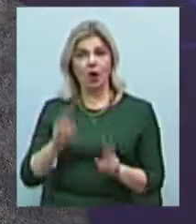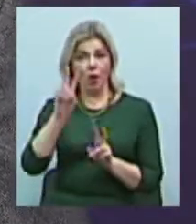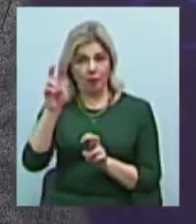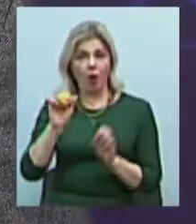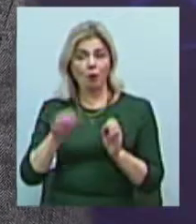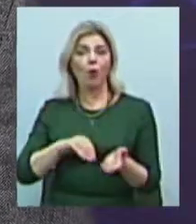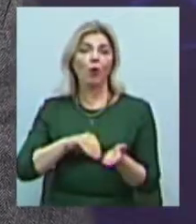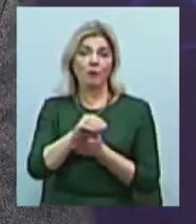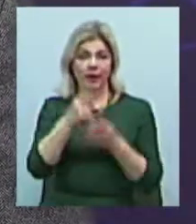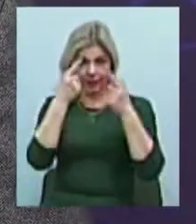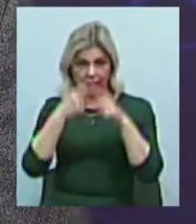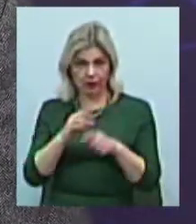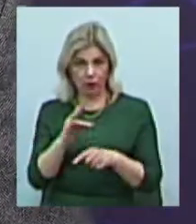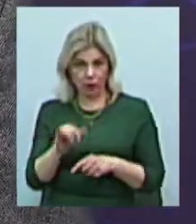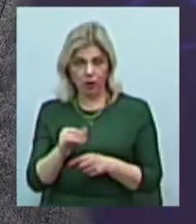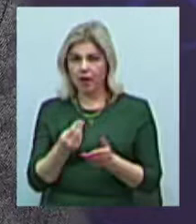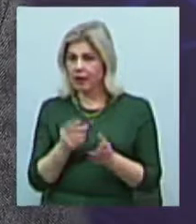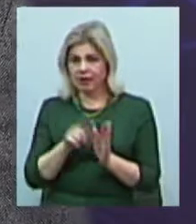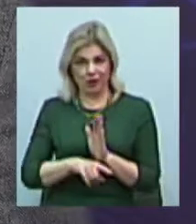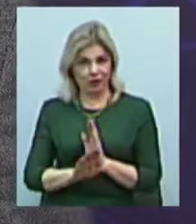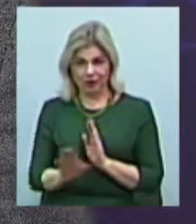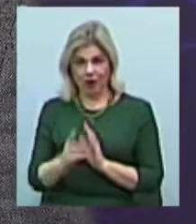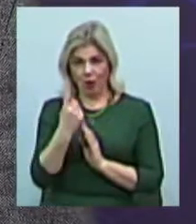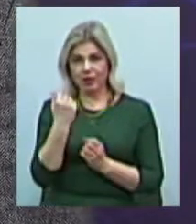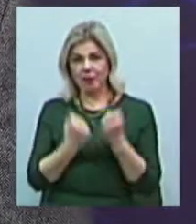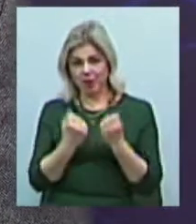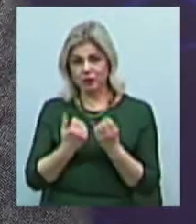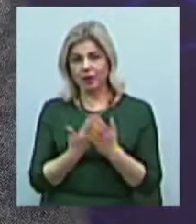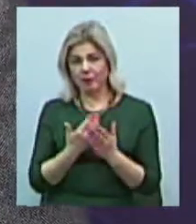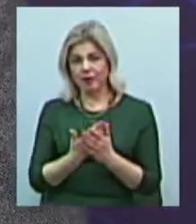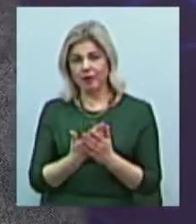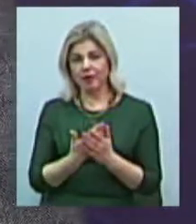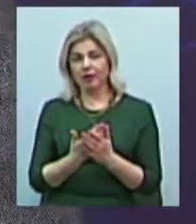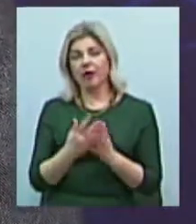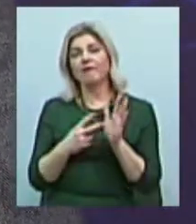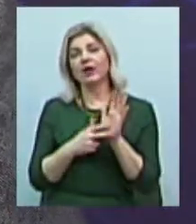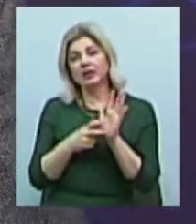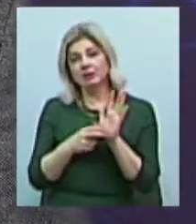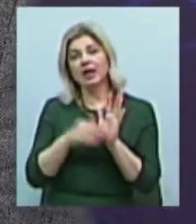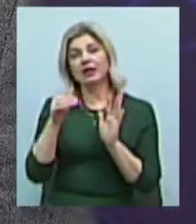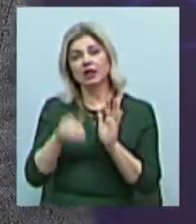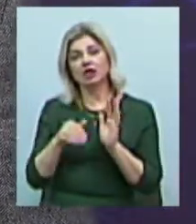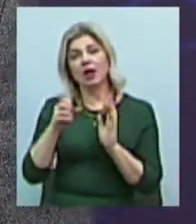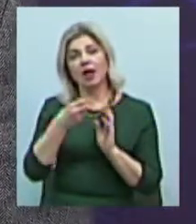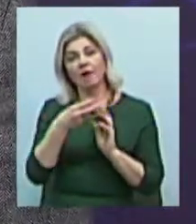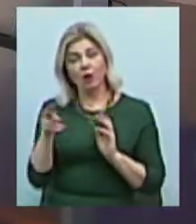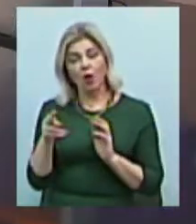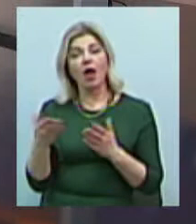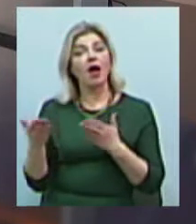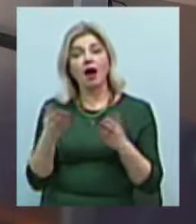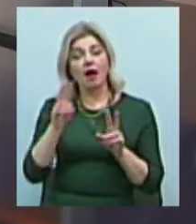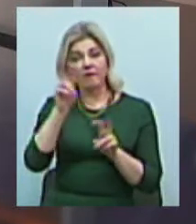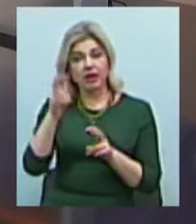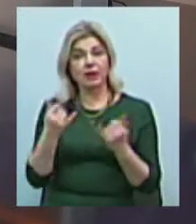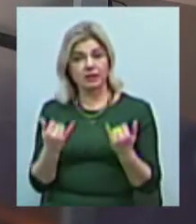техніку, вона не дешево коштує, одна машина, там, солерозподілювач коштує 80 тисяч євро. Яка компанія може на